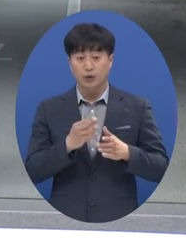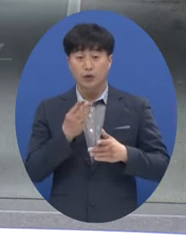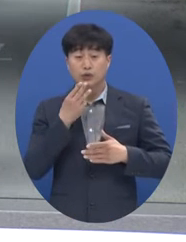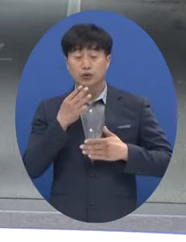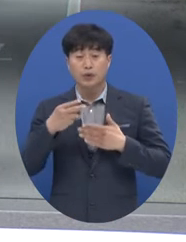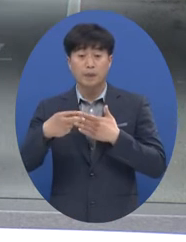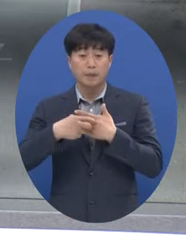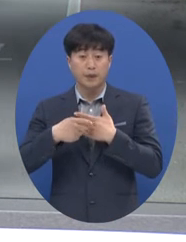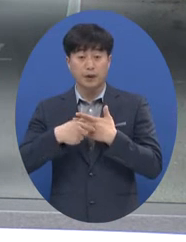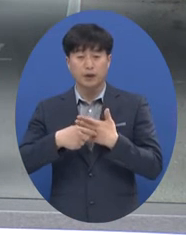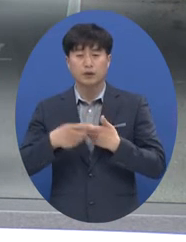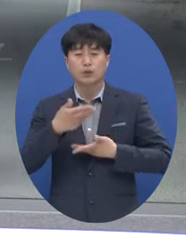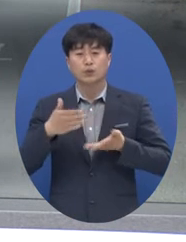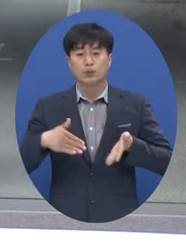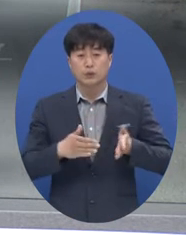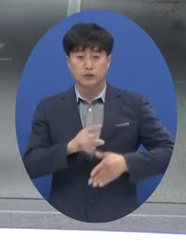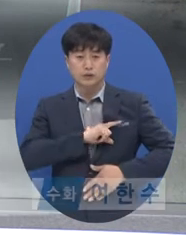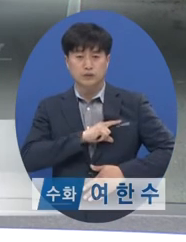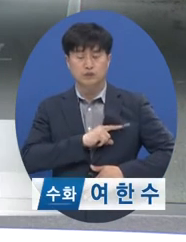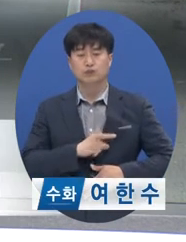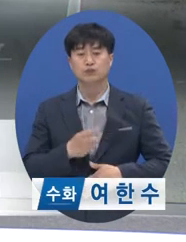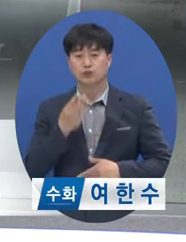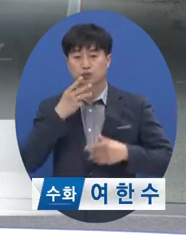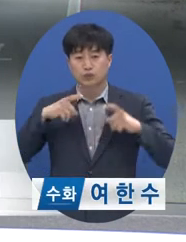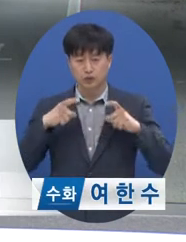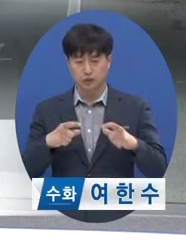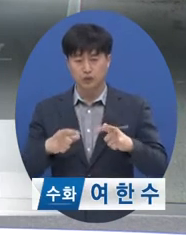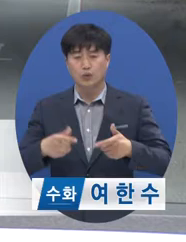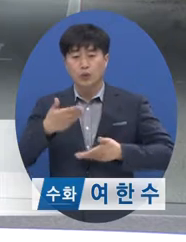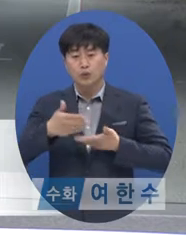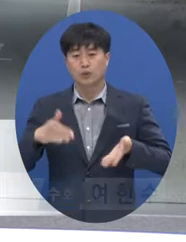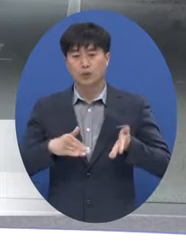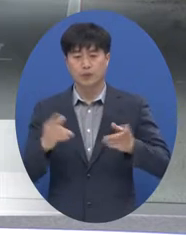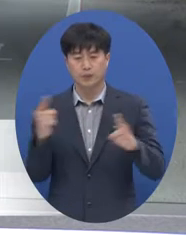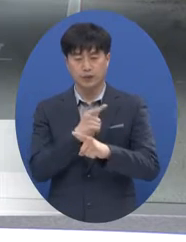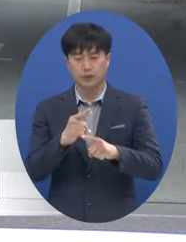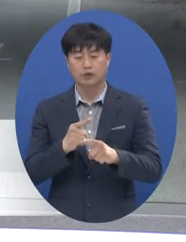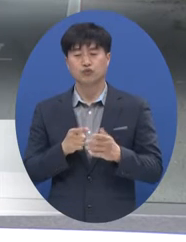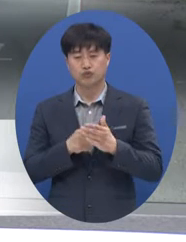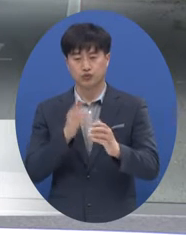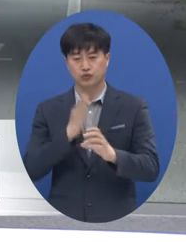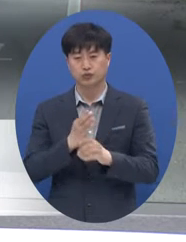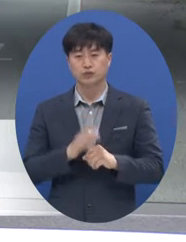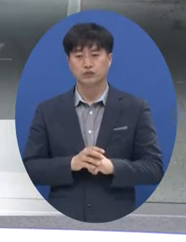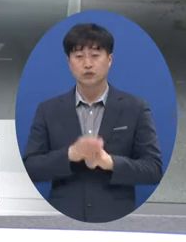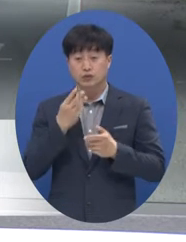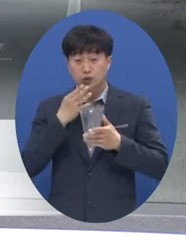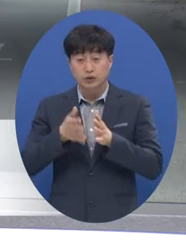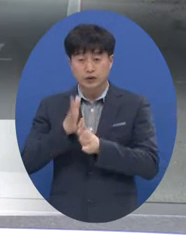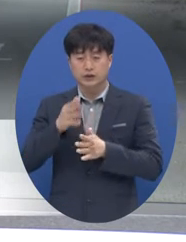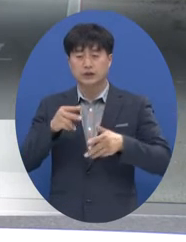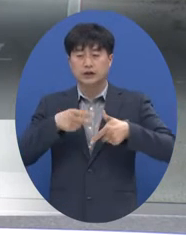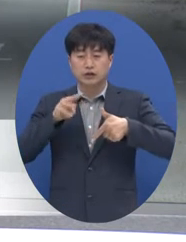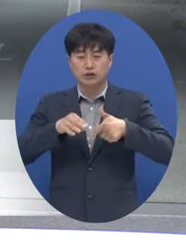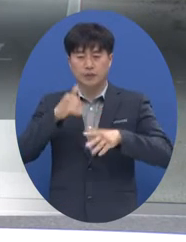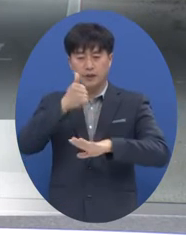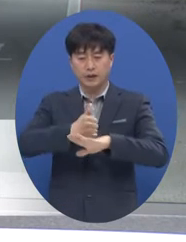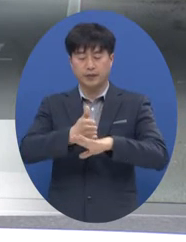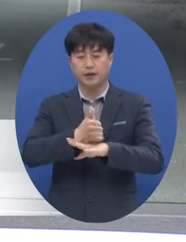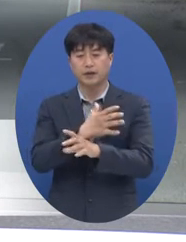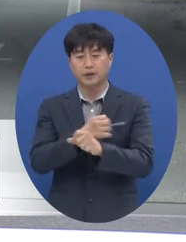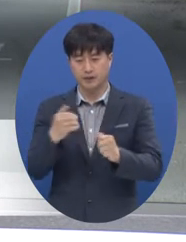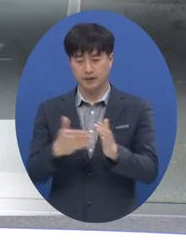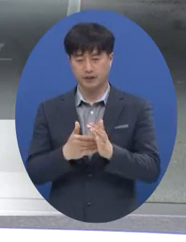경기도는 서울 외곽순환 고속도로의 명칭을 수도권 순환 고속도로로 개정하는 것을 추진 중인데요. 이에 대해 서울시 인천시와 최종